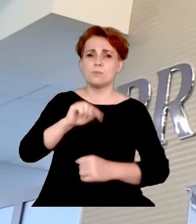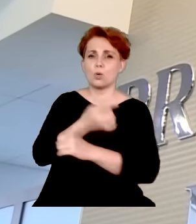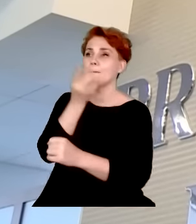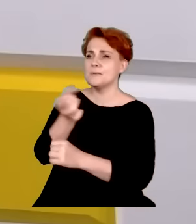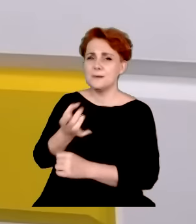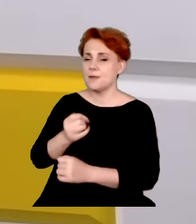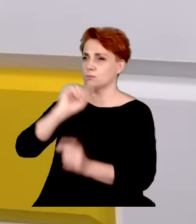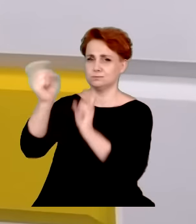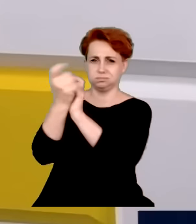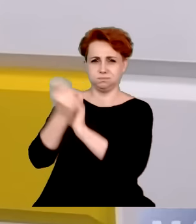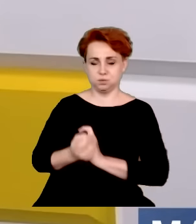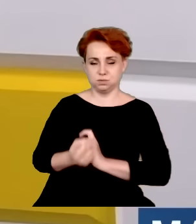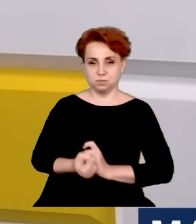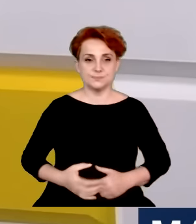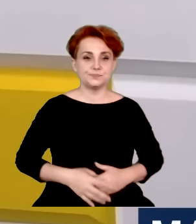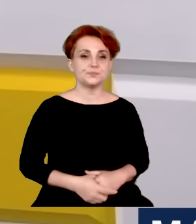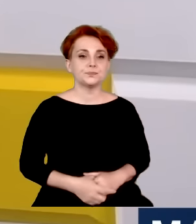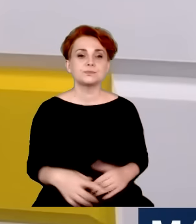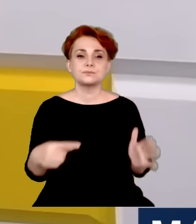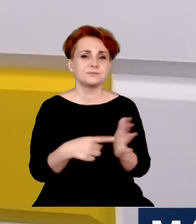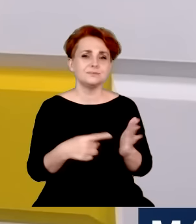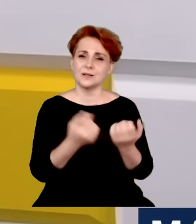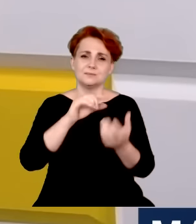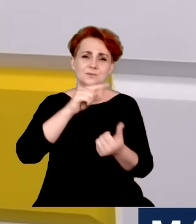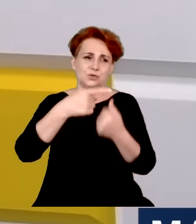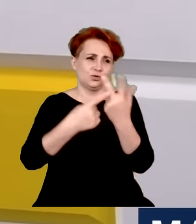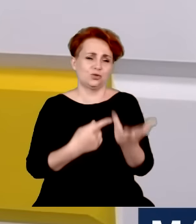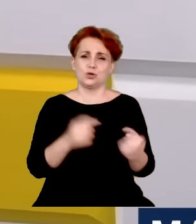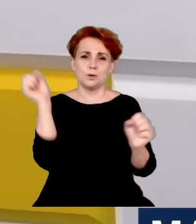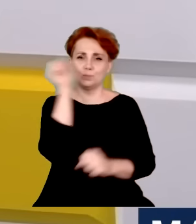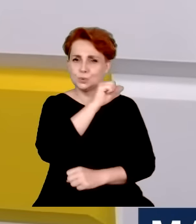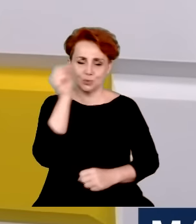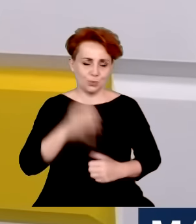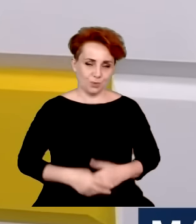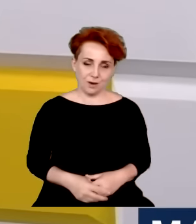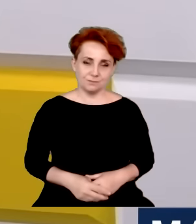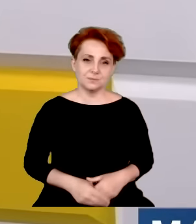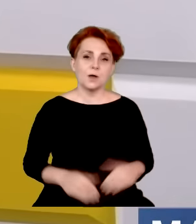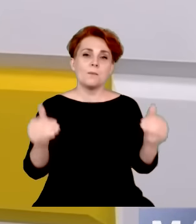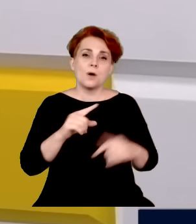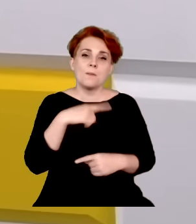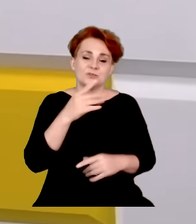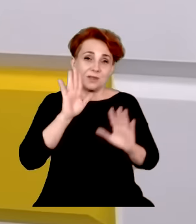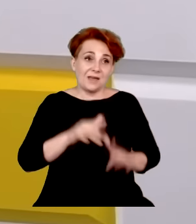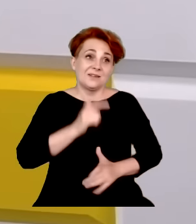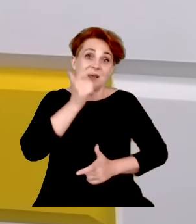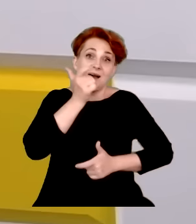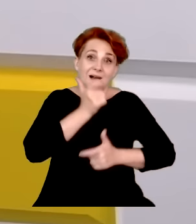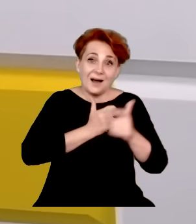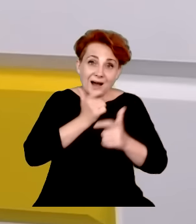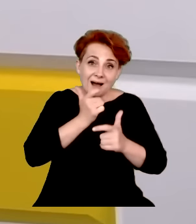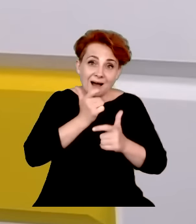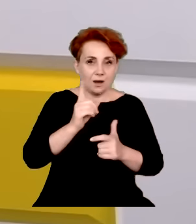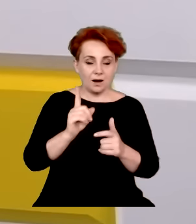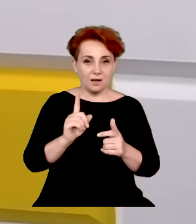nominatów Adama Bodnara. To jest po prostu stek kompletnych bzdur. Nawet powiedziałbym, że byłoby to śmieszne, gdyby nie fakt, tak